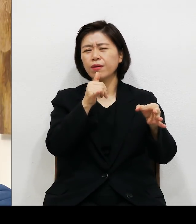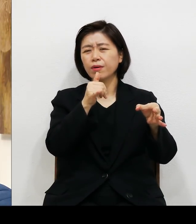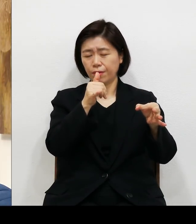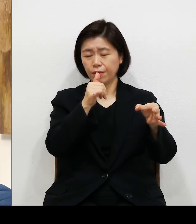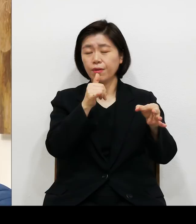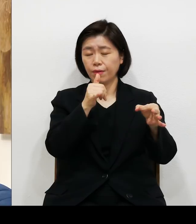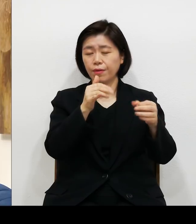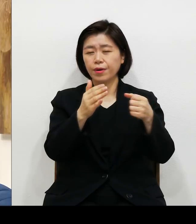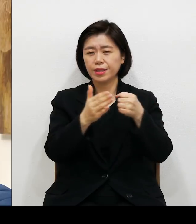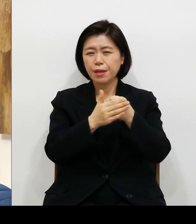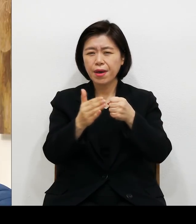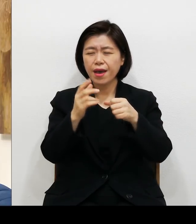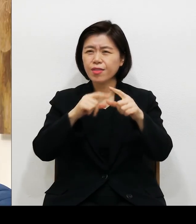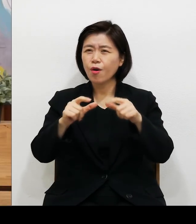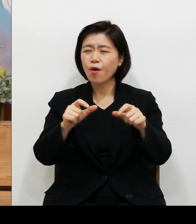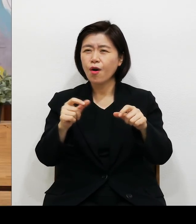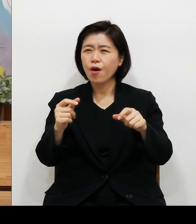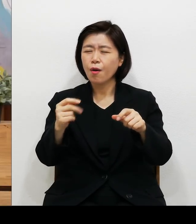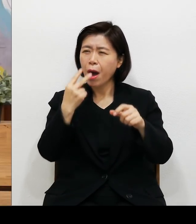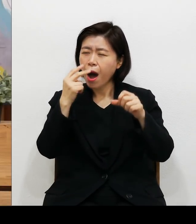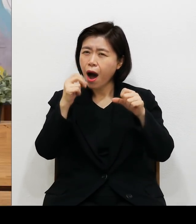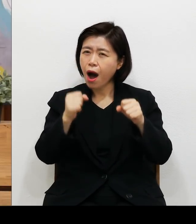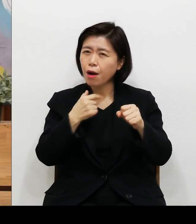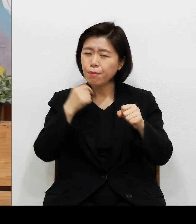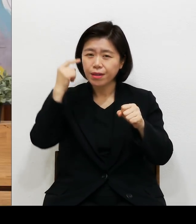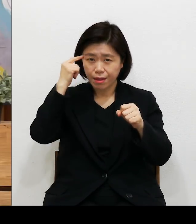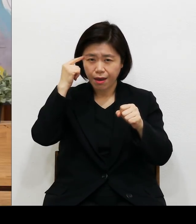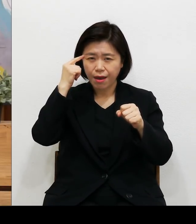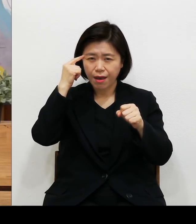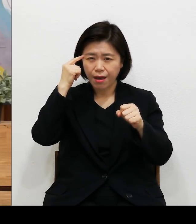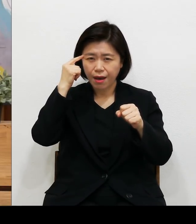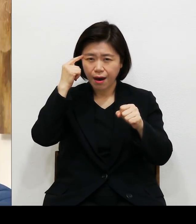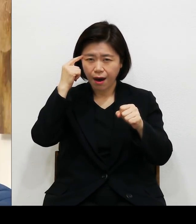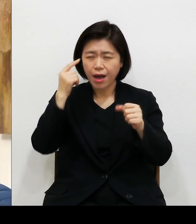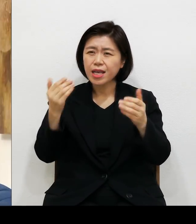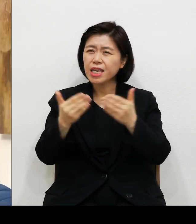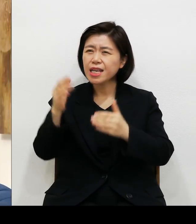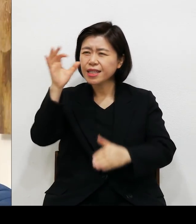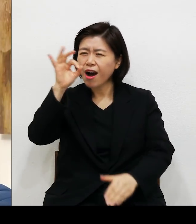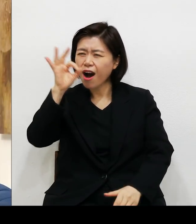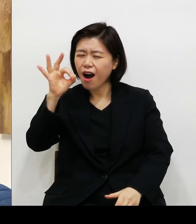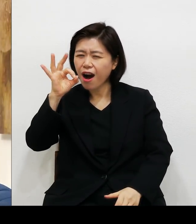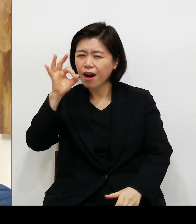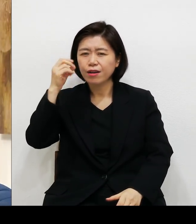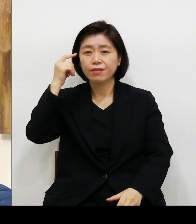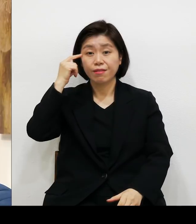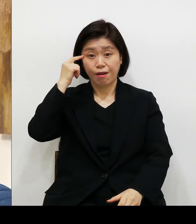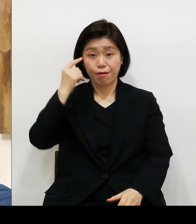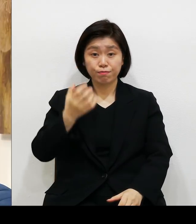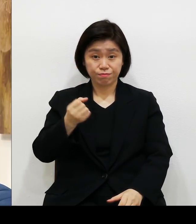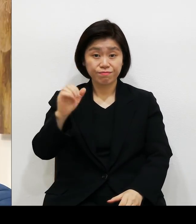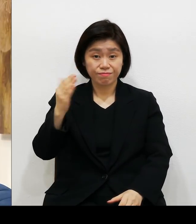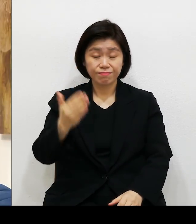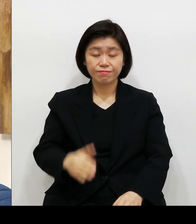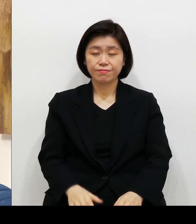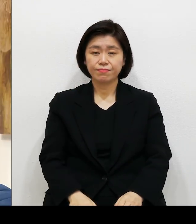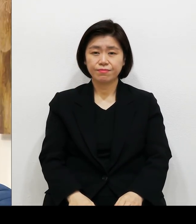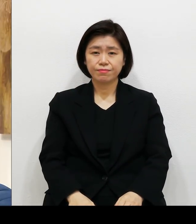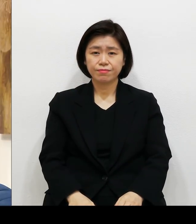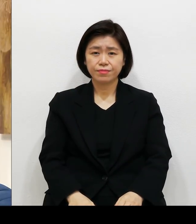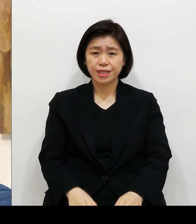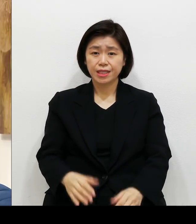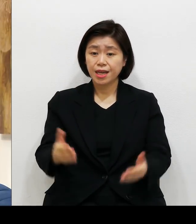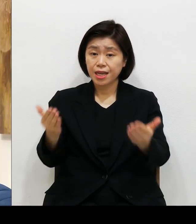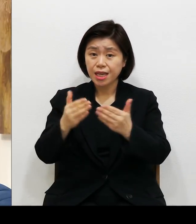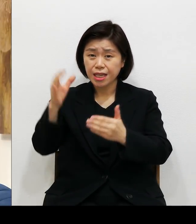더 알아볼까라는 생각을 또 한 거예요. 그러고 예. 나서 그러고 나서 못 구하면 그때 이제 죽자. 그래도 어쨌든 그 일주일은 애기랑 나랑